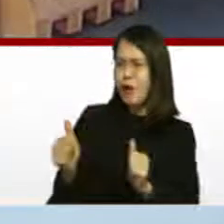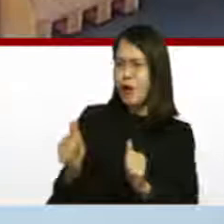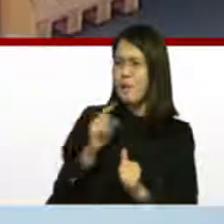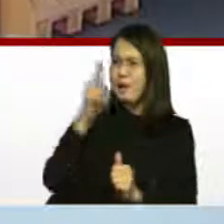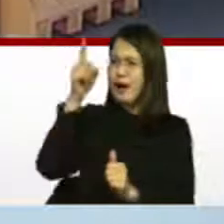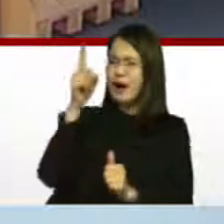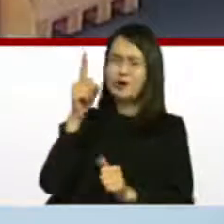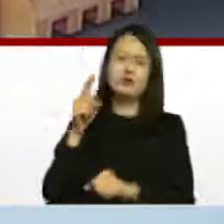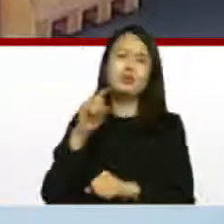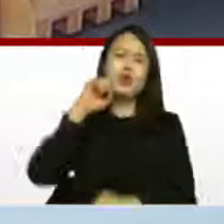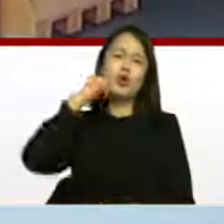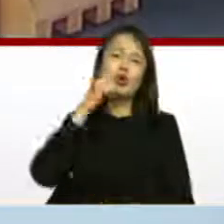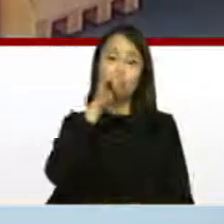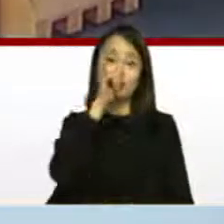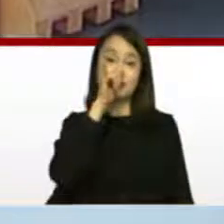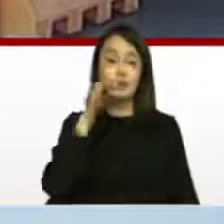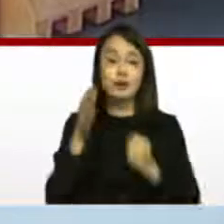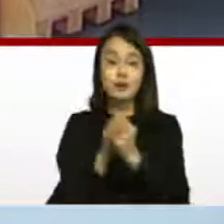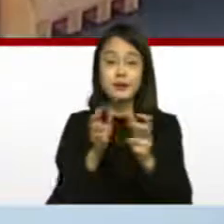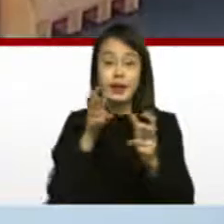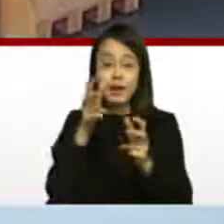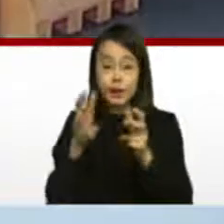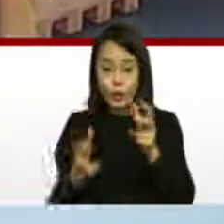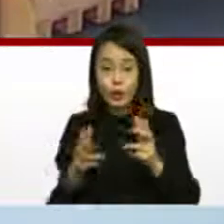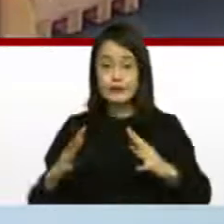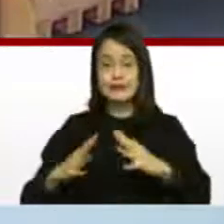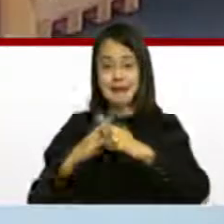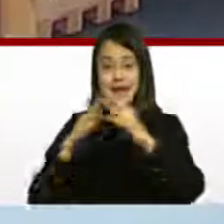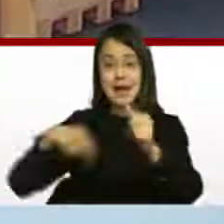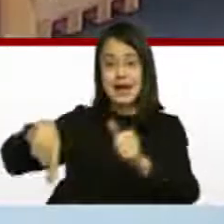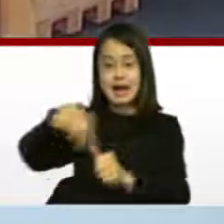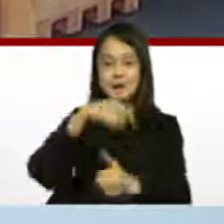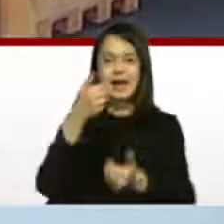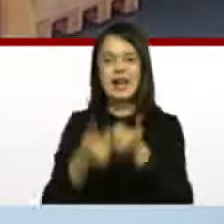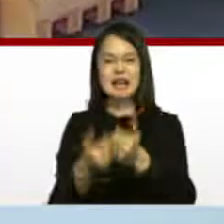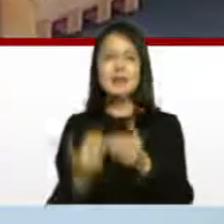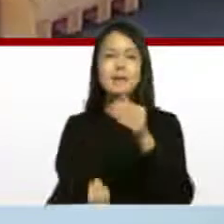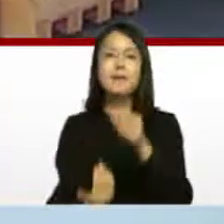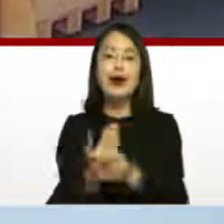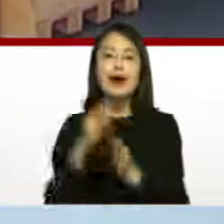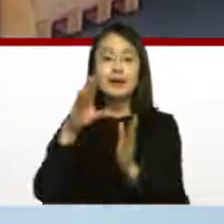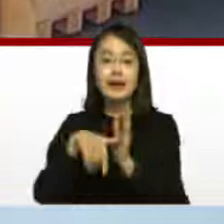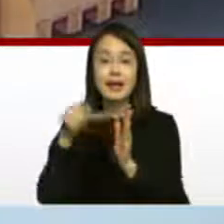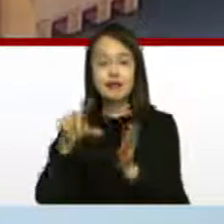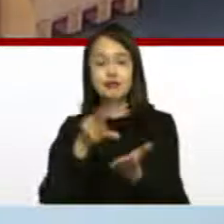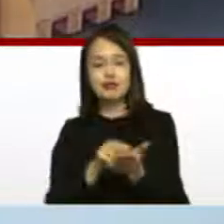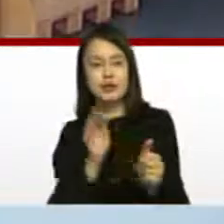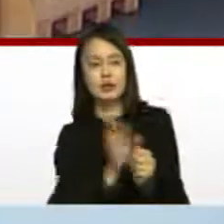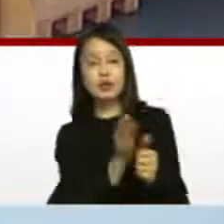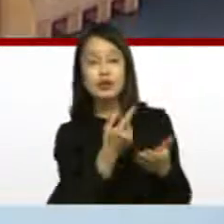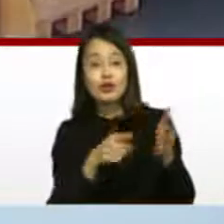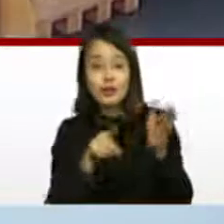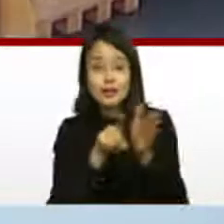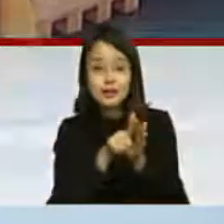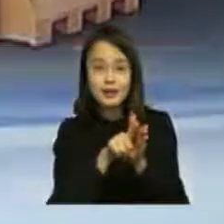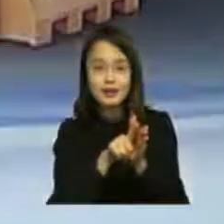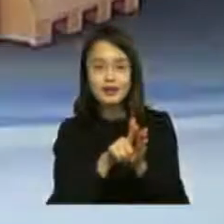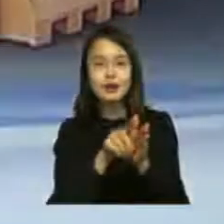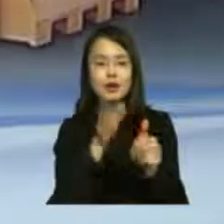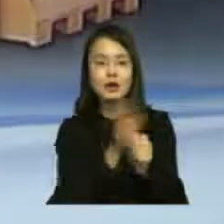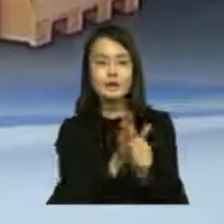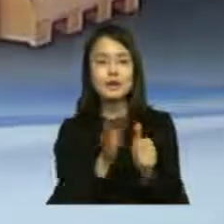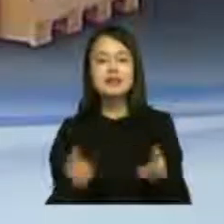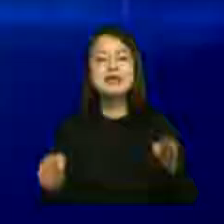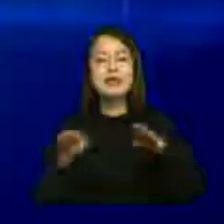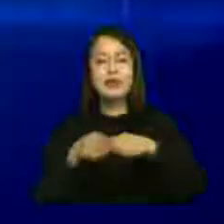에서는 앞으로 공사장 갈등을 현장에서 해결할 수 있는 현장 민원실 설치가 제도화 될 전망입니다 진기 운